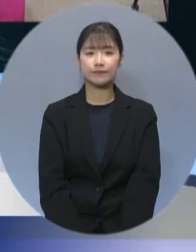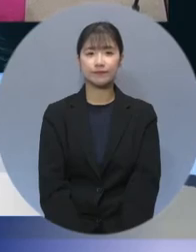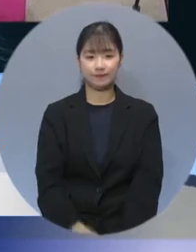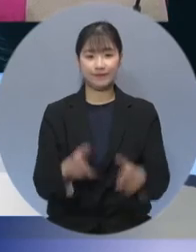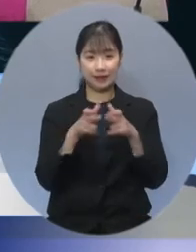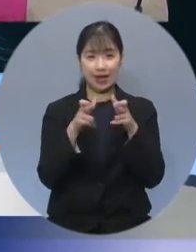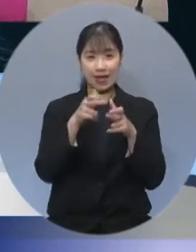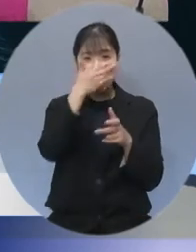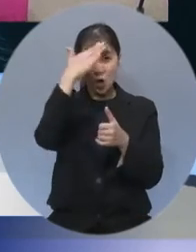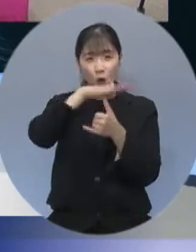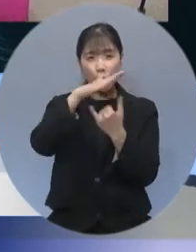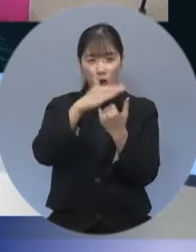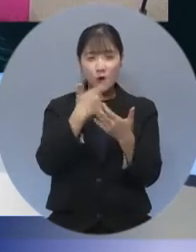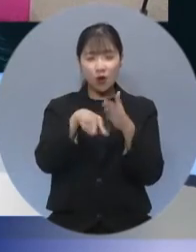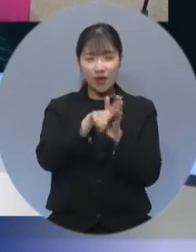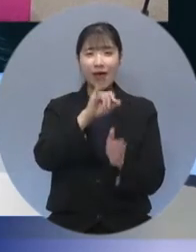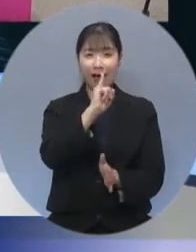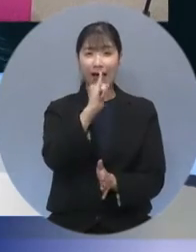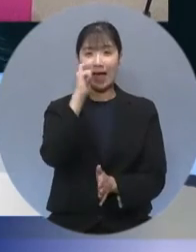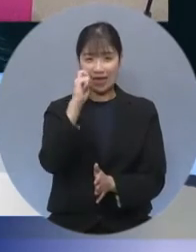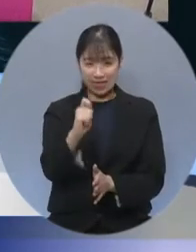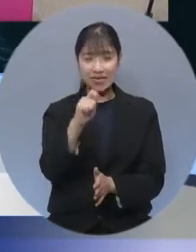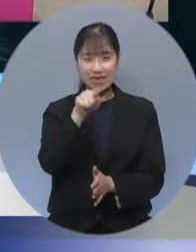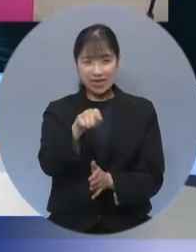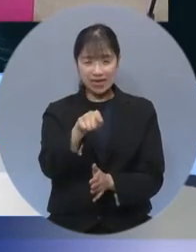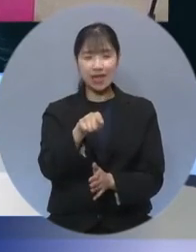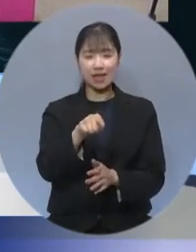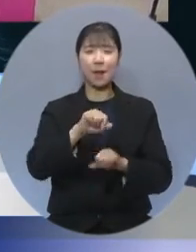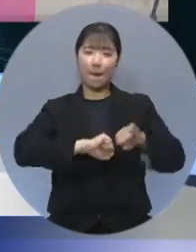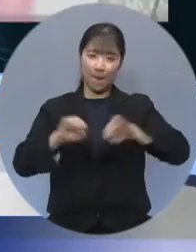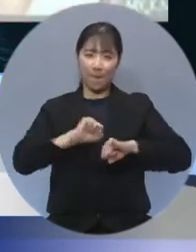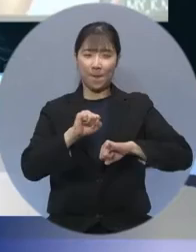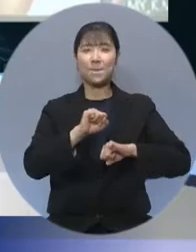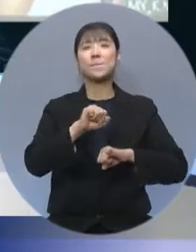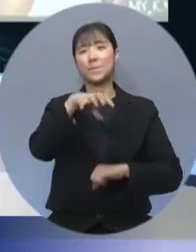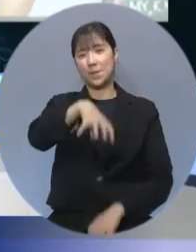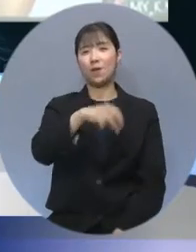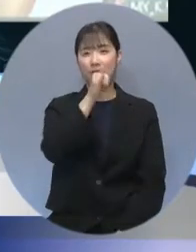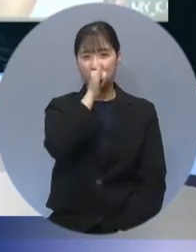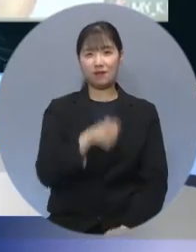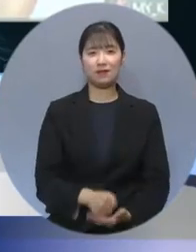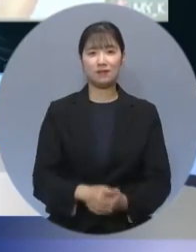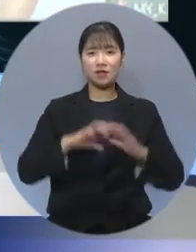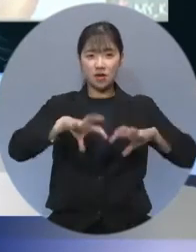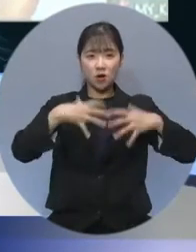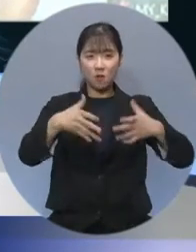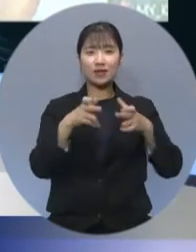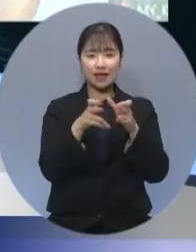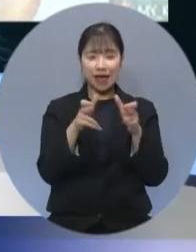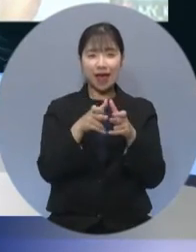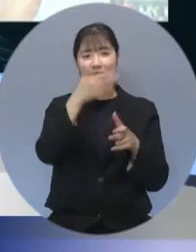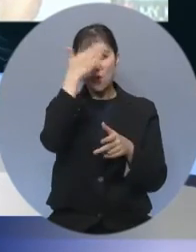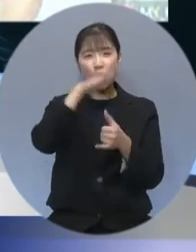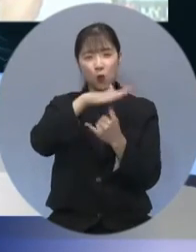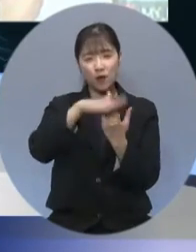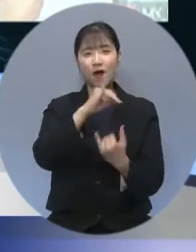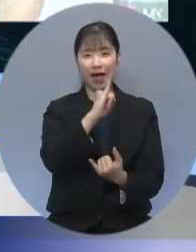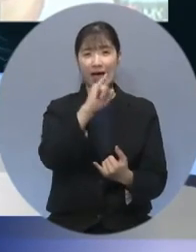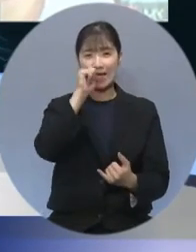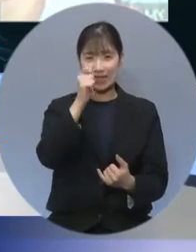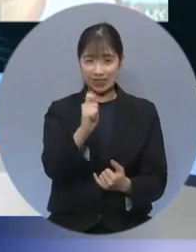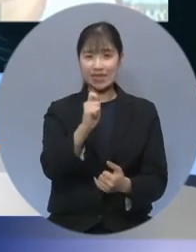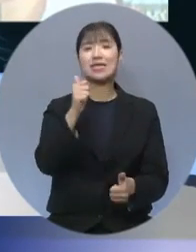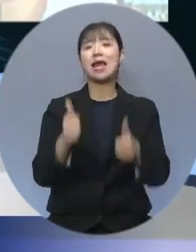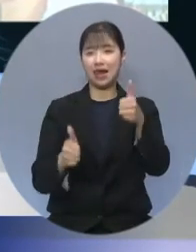장애 청소년들이 IT 관련 꿈을 키워가는 현장이 있습니다. 글로벌 장애 청소년 IT 챌린지인데요.